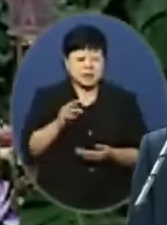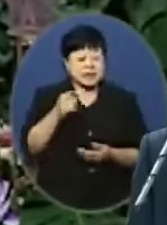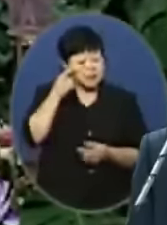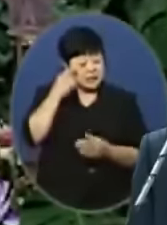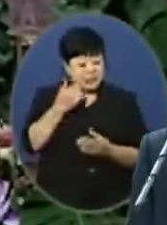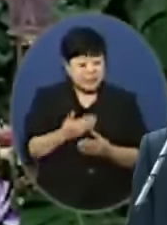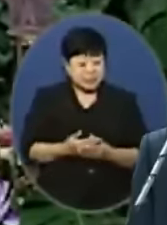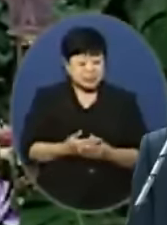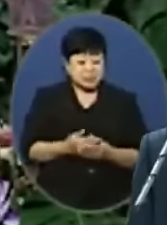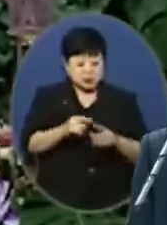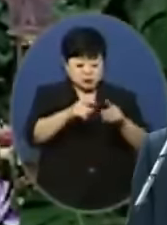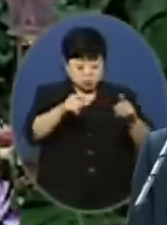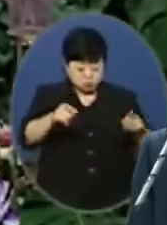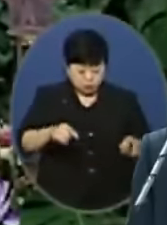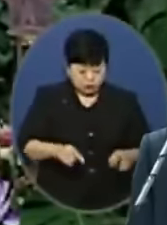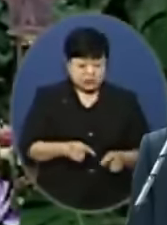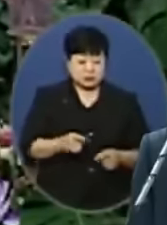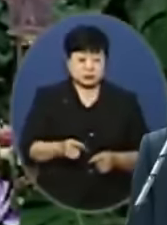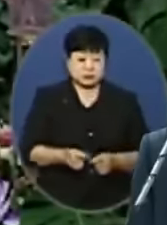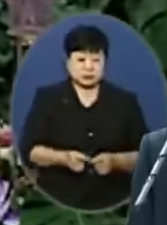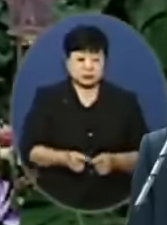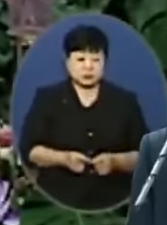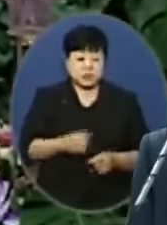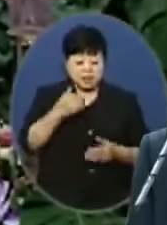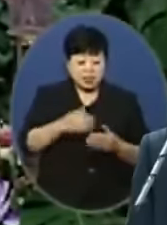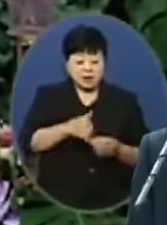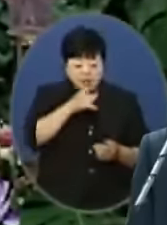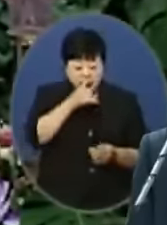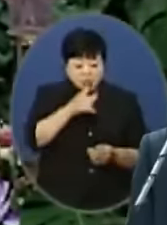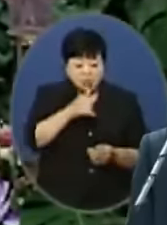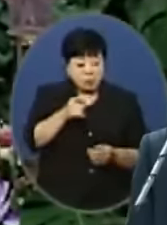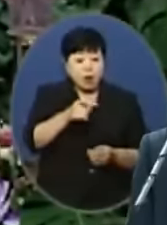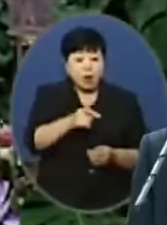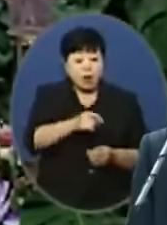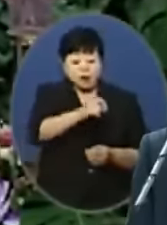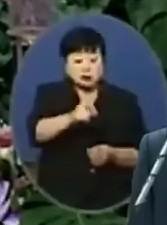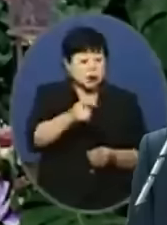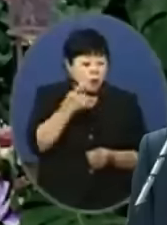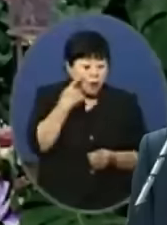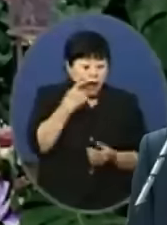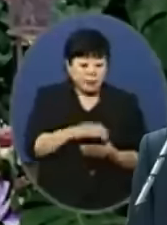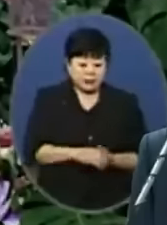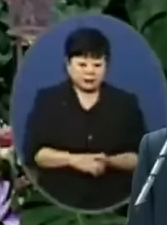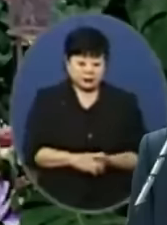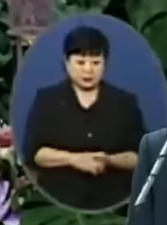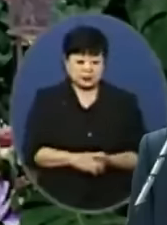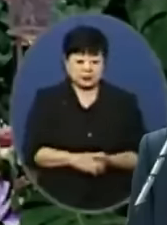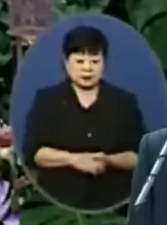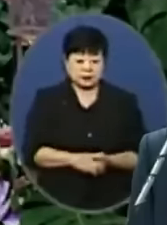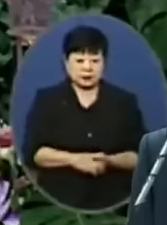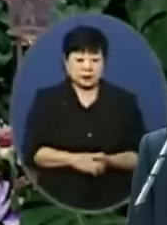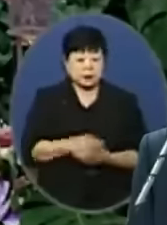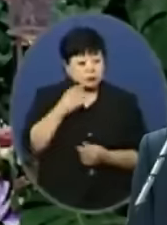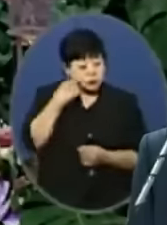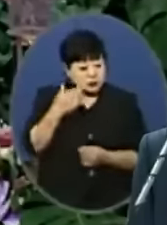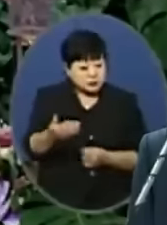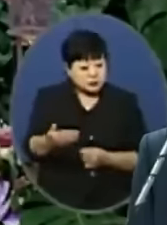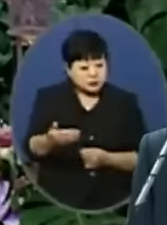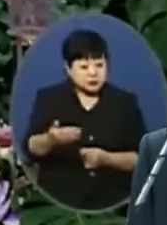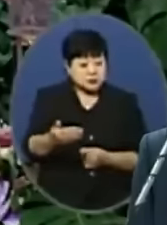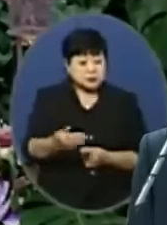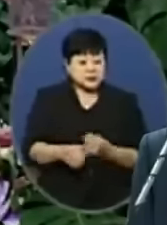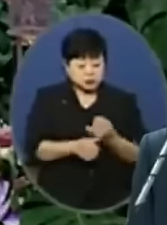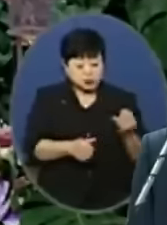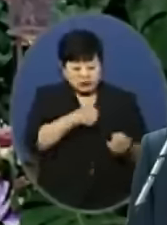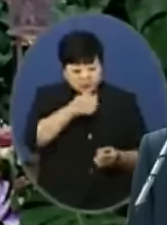박사님은 종이 한 장을 주면서 아직 당신에게 남아있는 것이 있을 테니 적어보라고 말했습니다. 그리고 그에게 물었습니다.